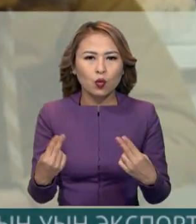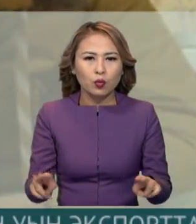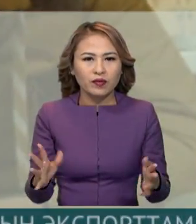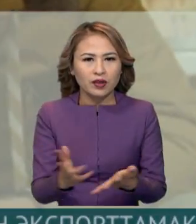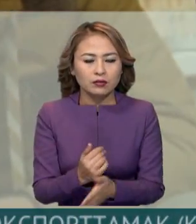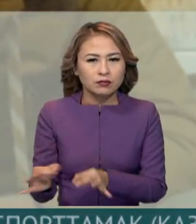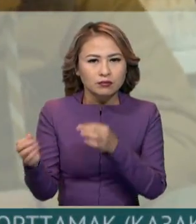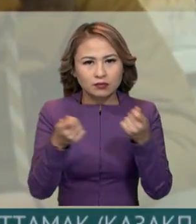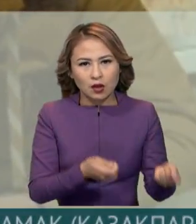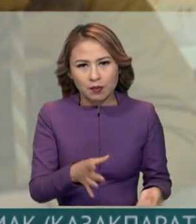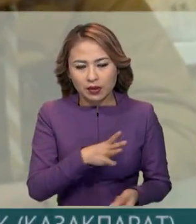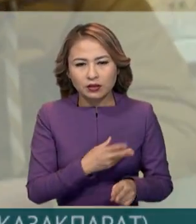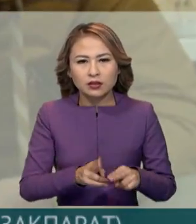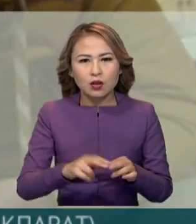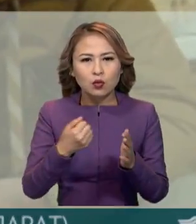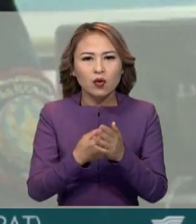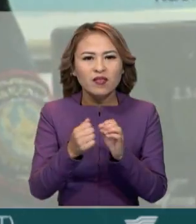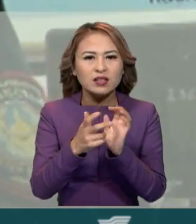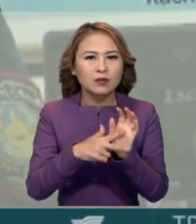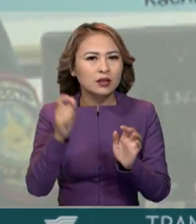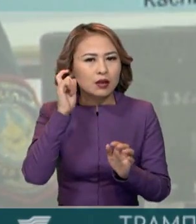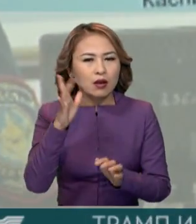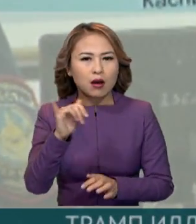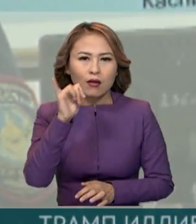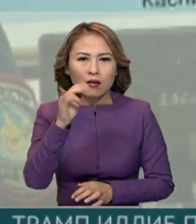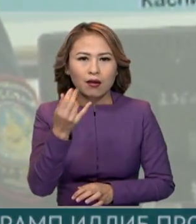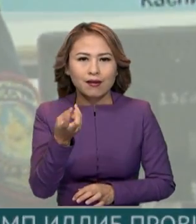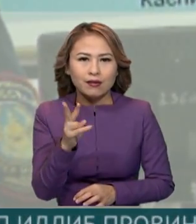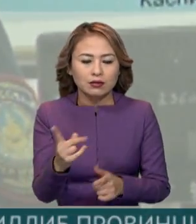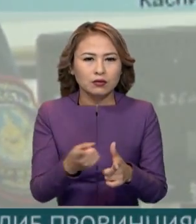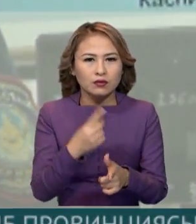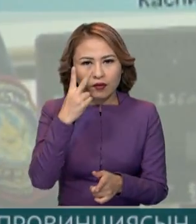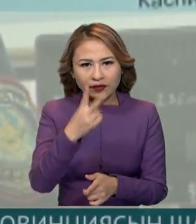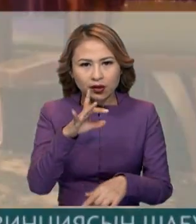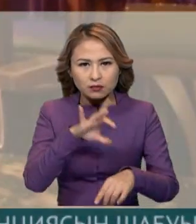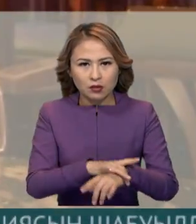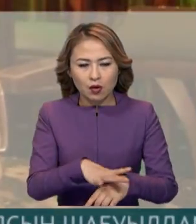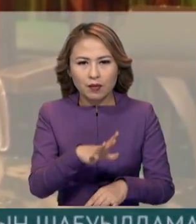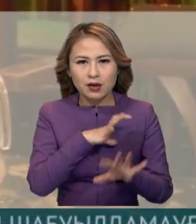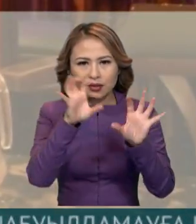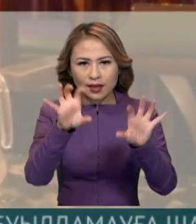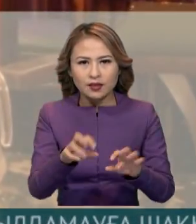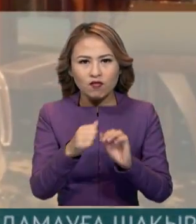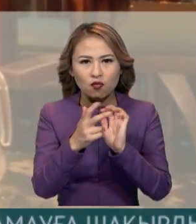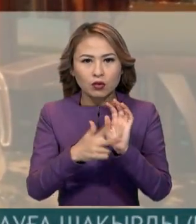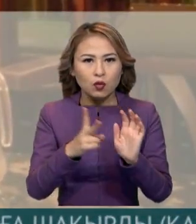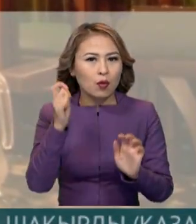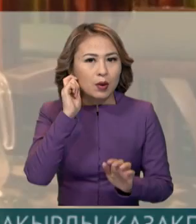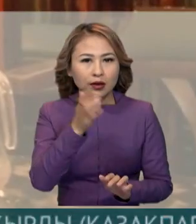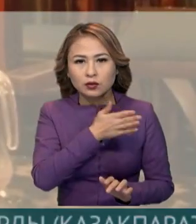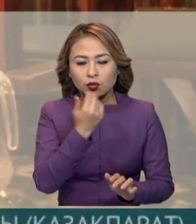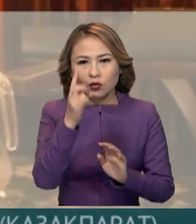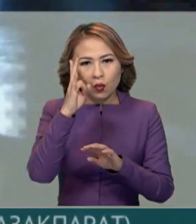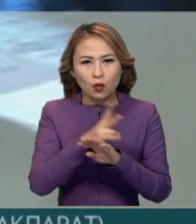клубтардан әкелінеді. Кәмелетке толмаған жеткіншектердің тіпті кальян шеккені белгілі болды. Ел заңына сәйкес 18-ге толмаған